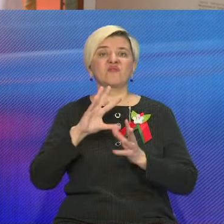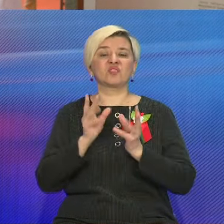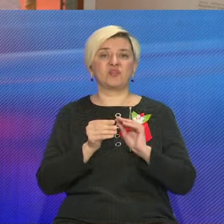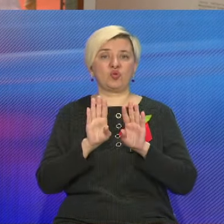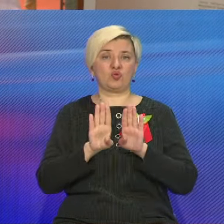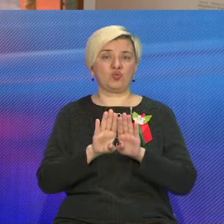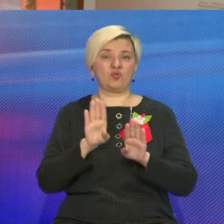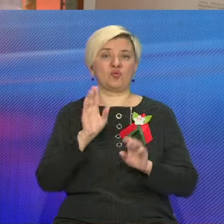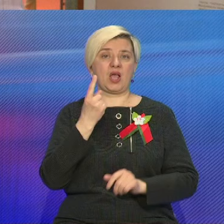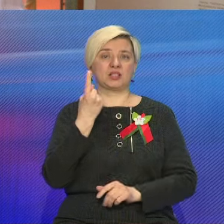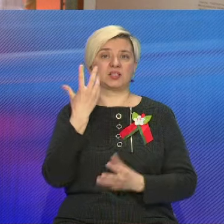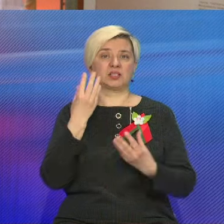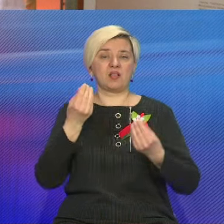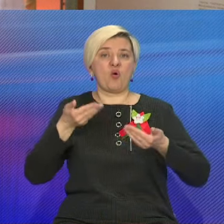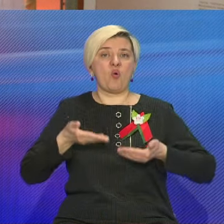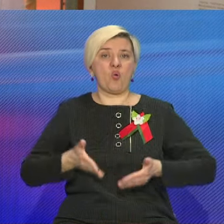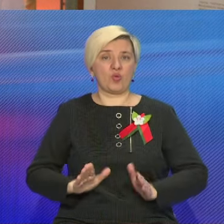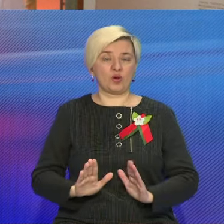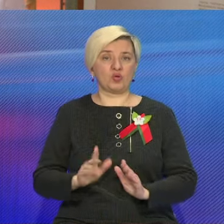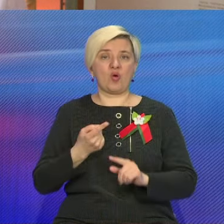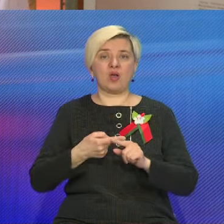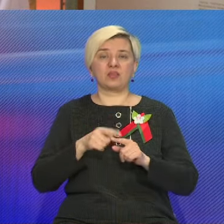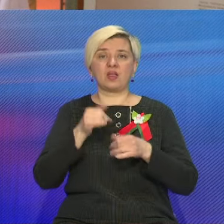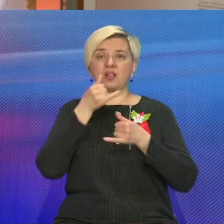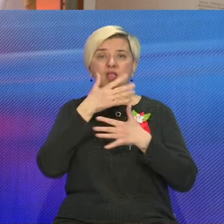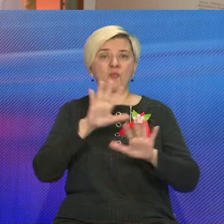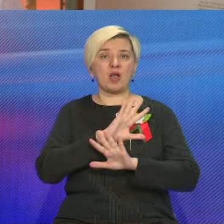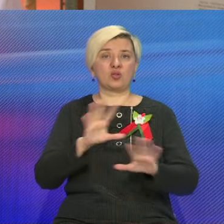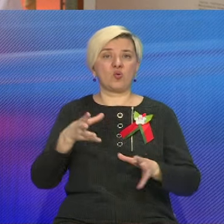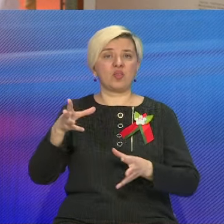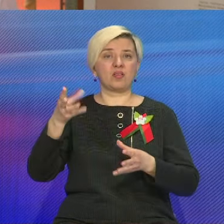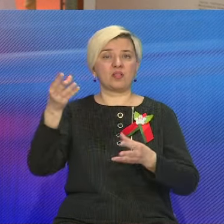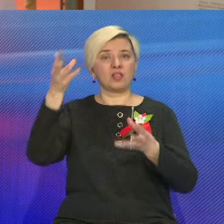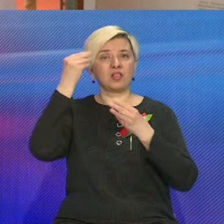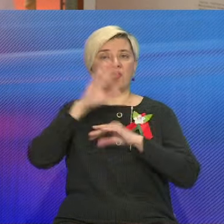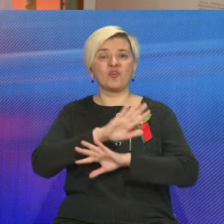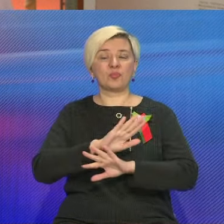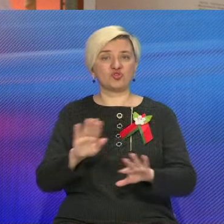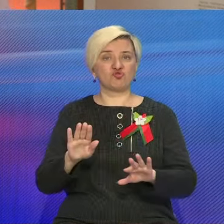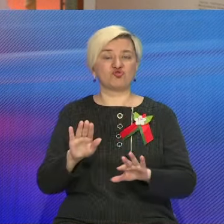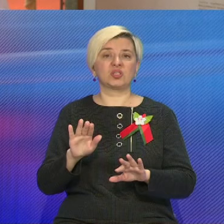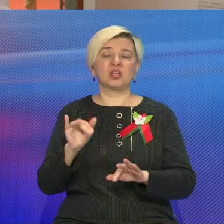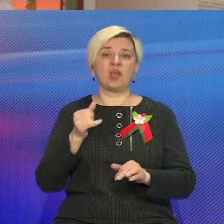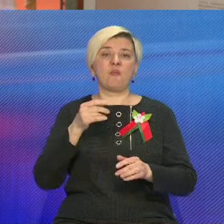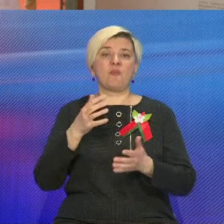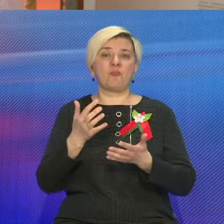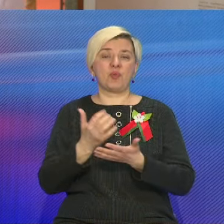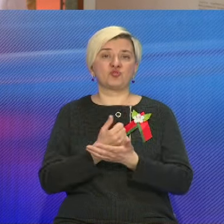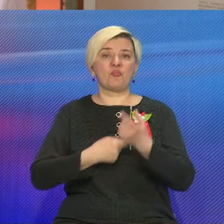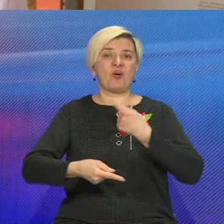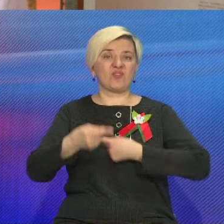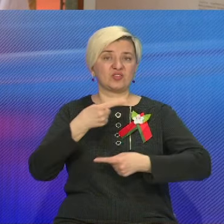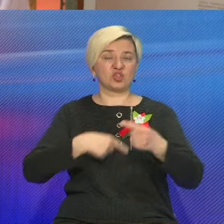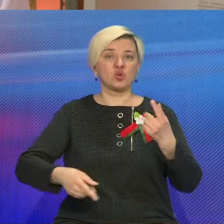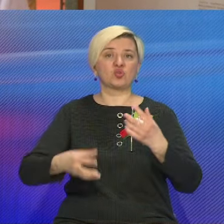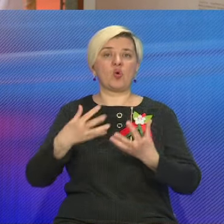роду. Это не могло не впечатлить. И, получается, по приезду, по возвращению обратно мы поняли,